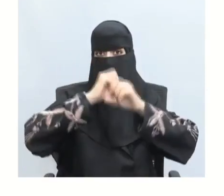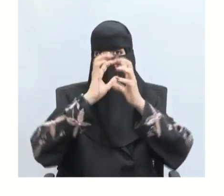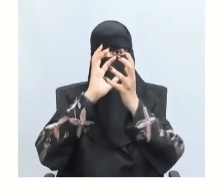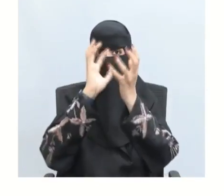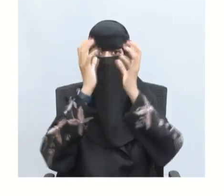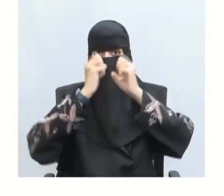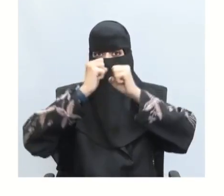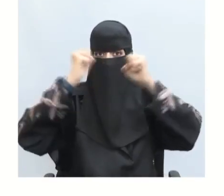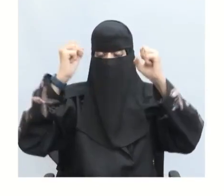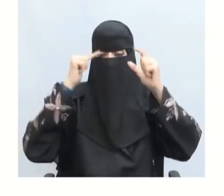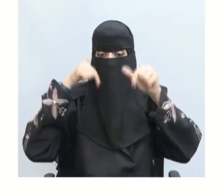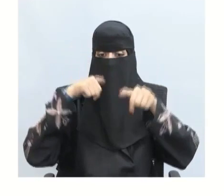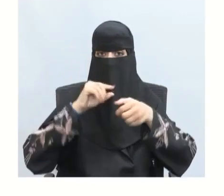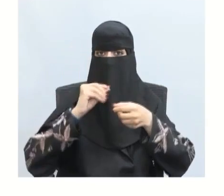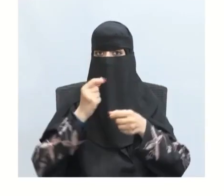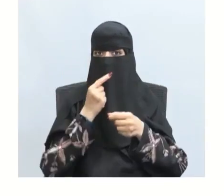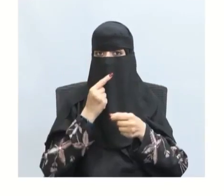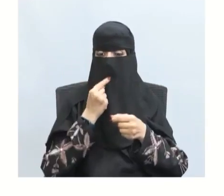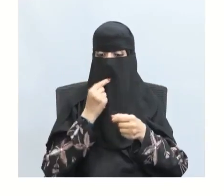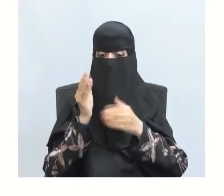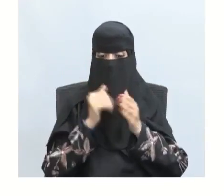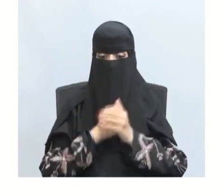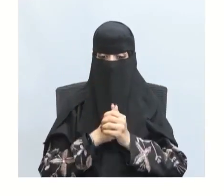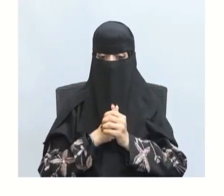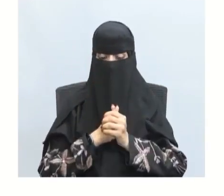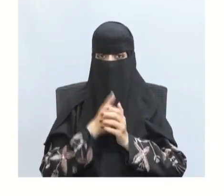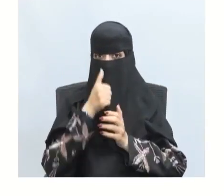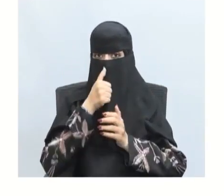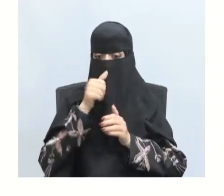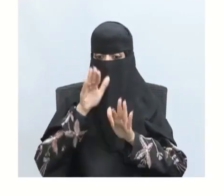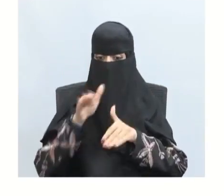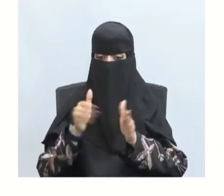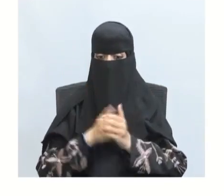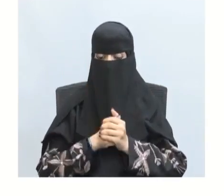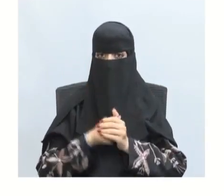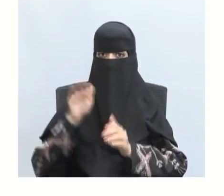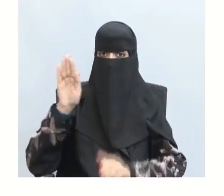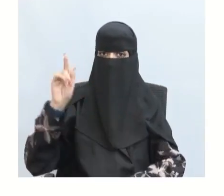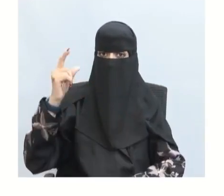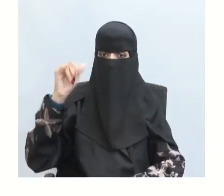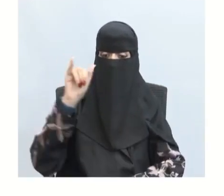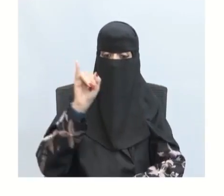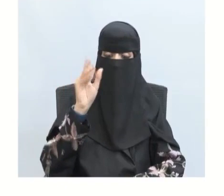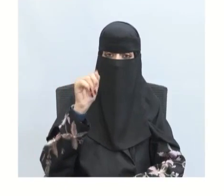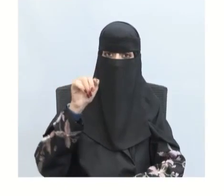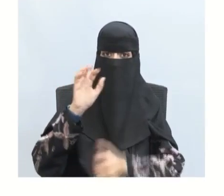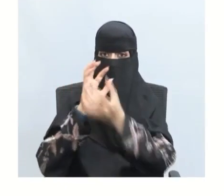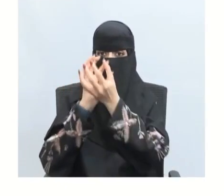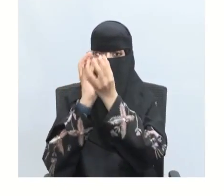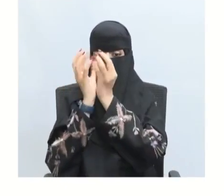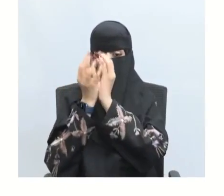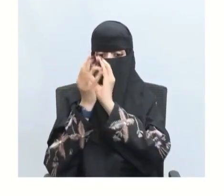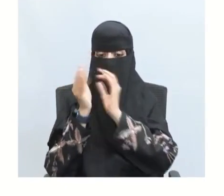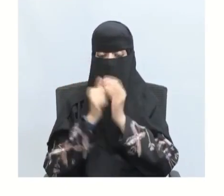الحمراء كذلك لدينا من المفردات الجديده عزيزي الطالب عزيزتي الطالبه سدين كوكبي